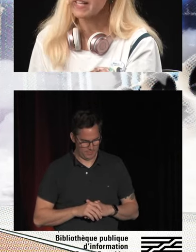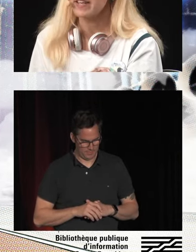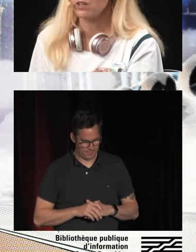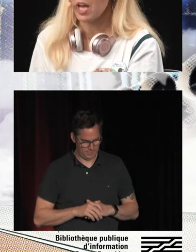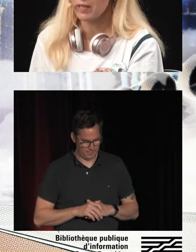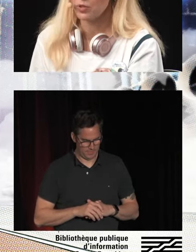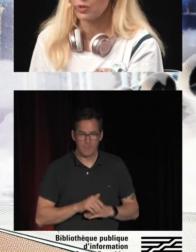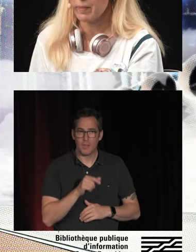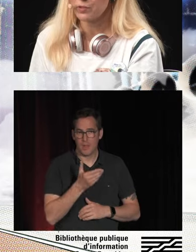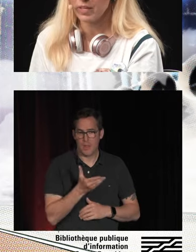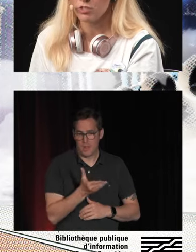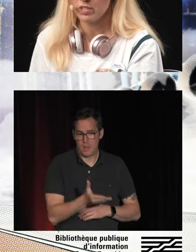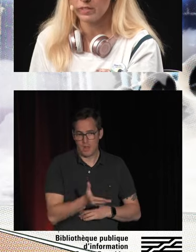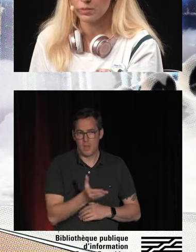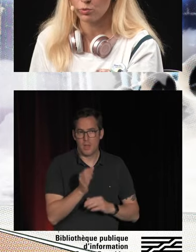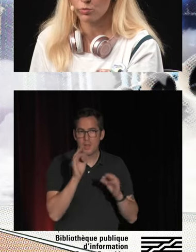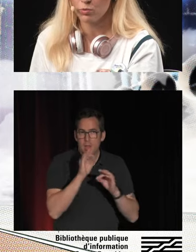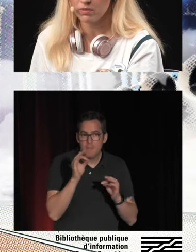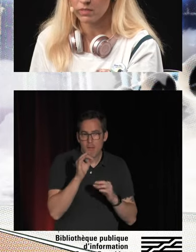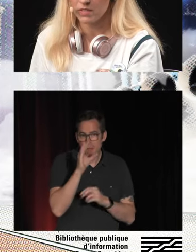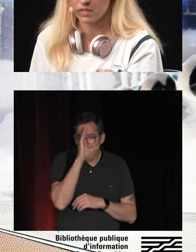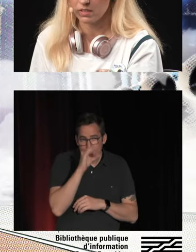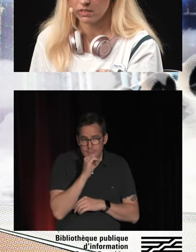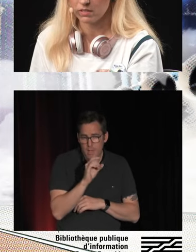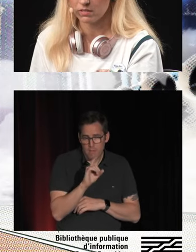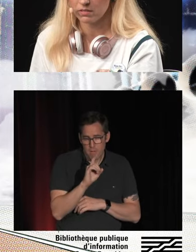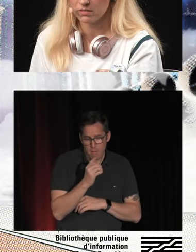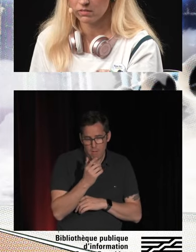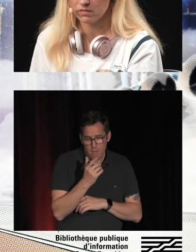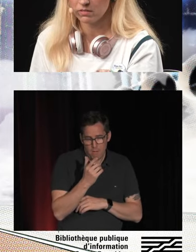Et là, pareil, hein, y a pas de RNG du tout. C'est...